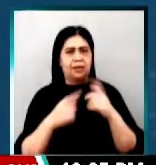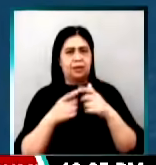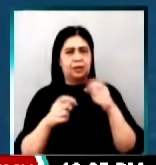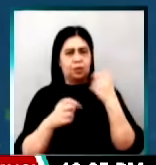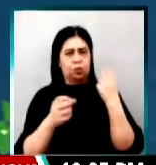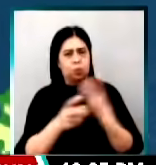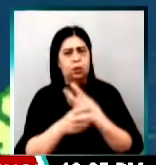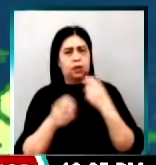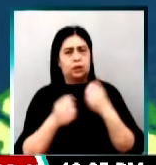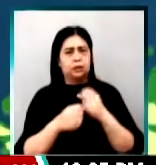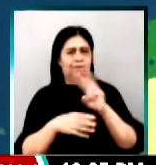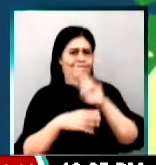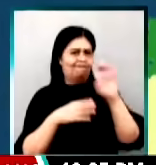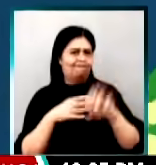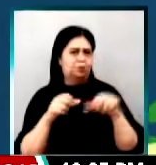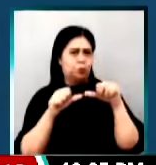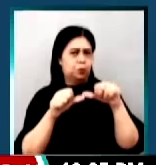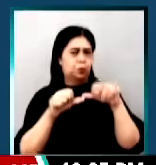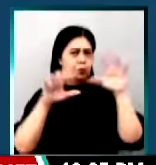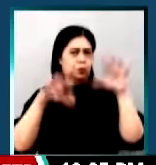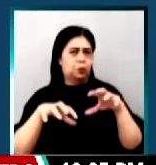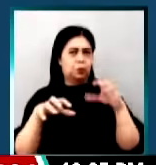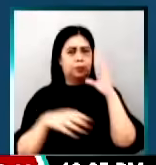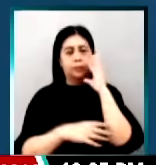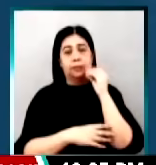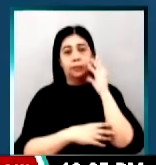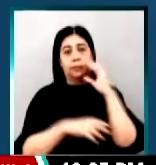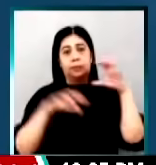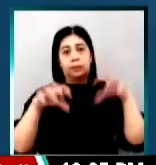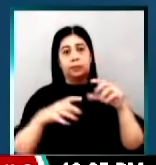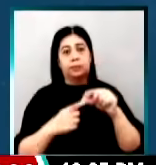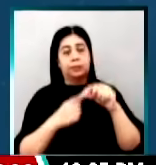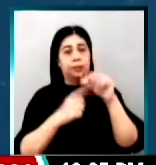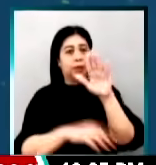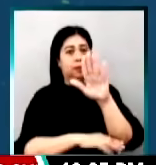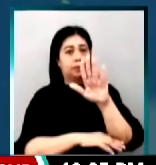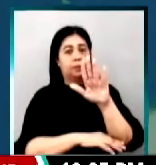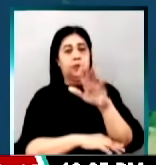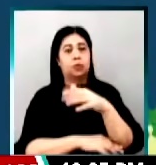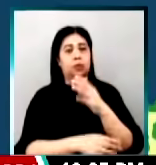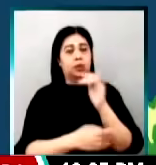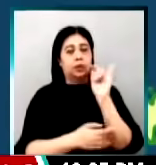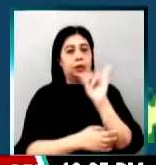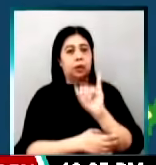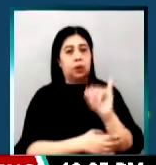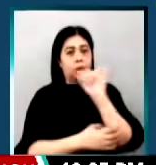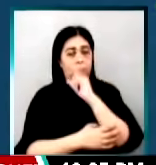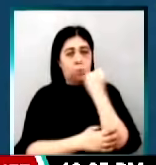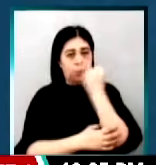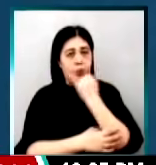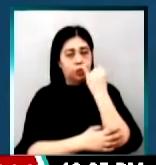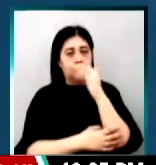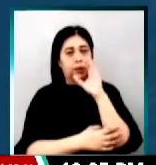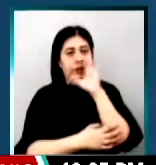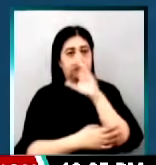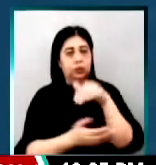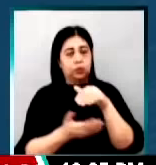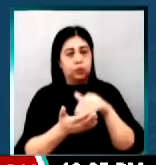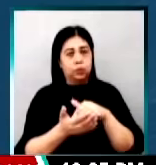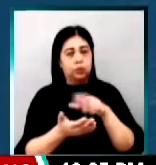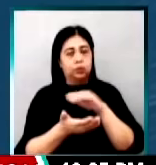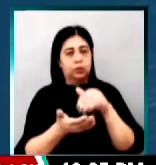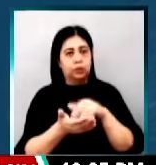weekend. Makakaranas sa malalakas na pag-ulan lalo na sa hapon ang Ilocos Region, Central Luzon, Calabarzon, Mindoro